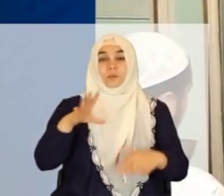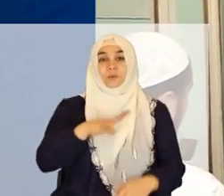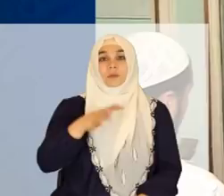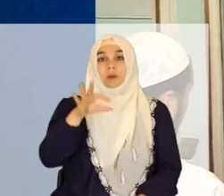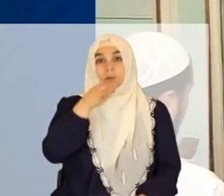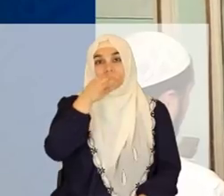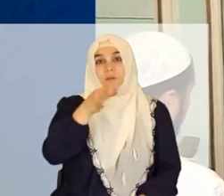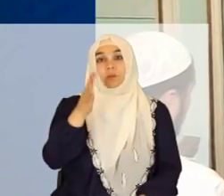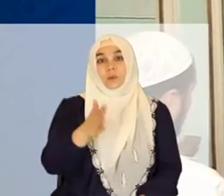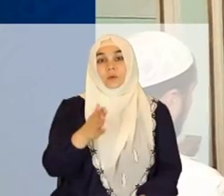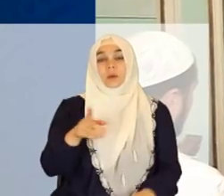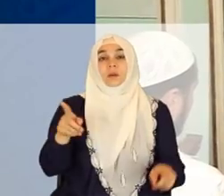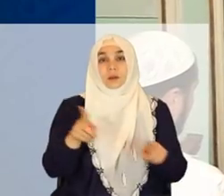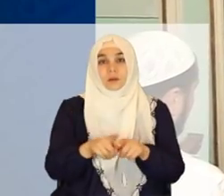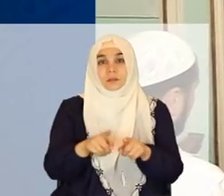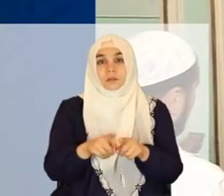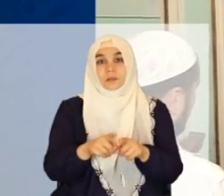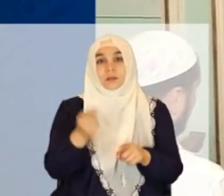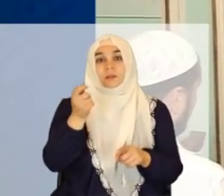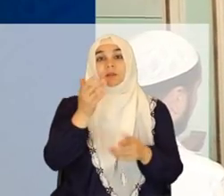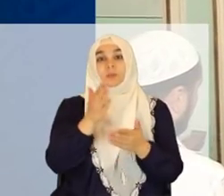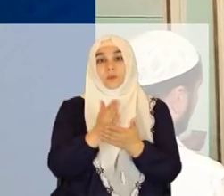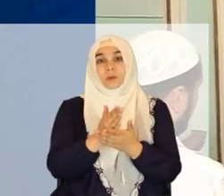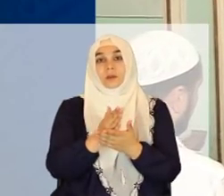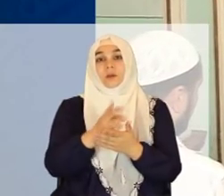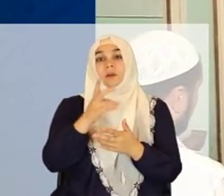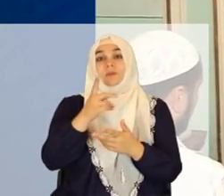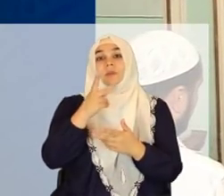deydi. Demak, bunda ham xo'ja ko'rsinlik bor.